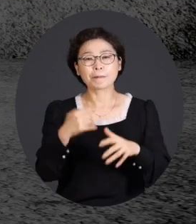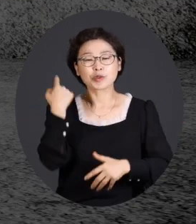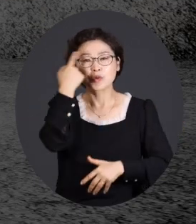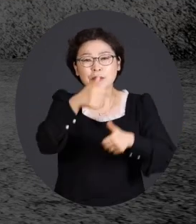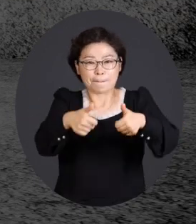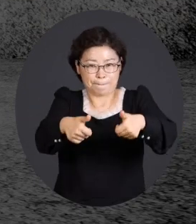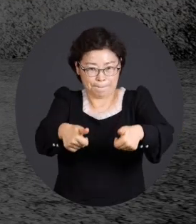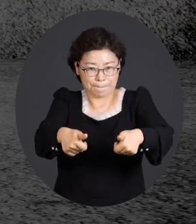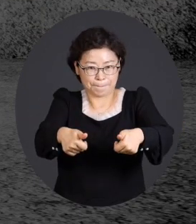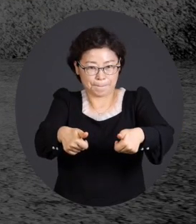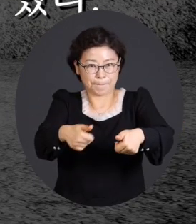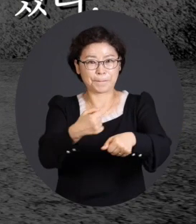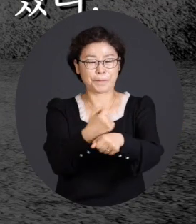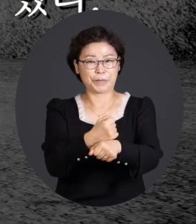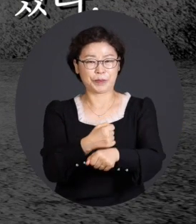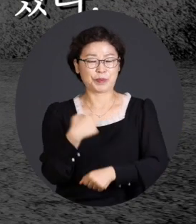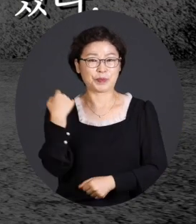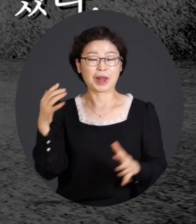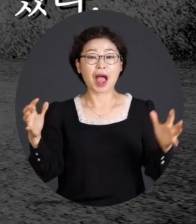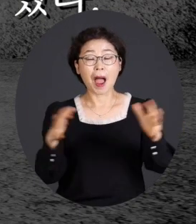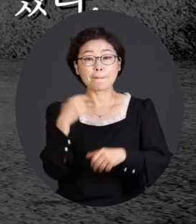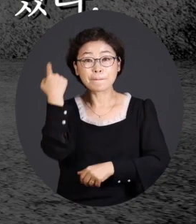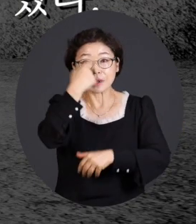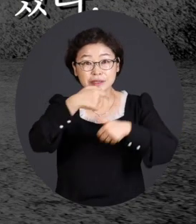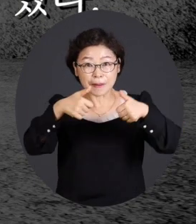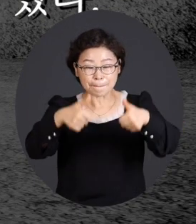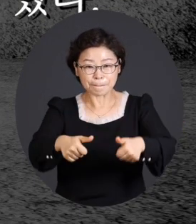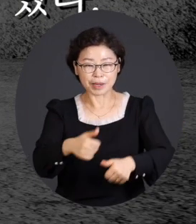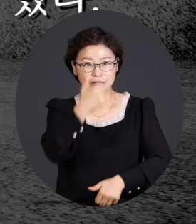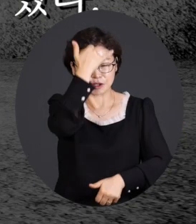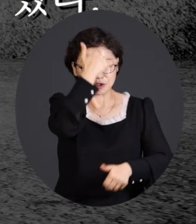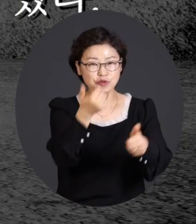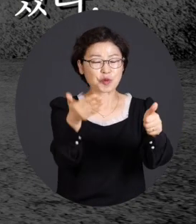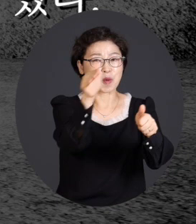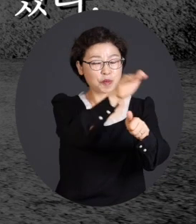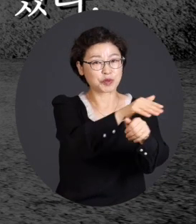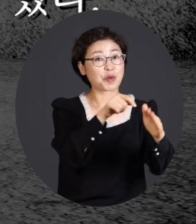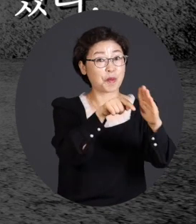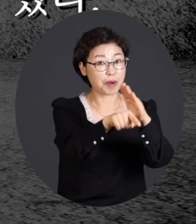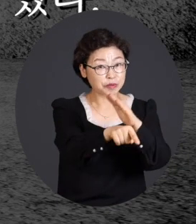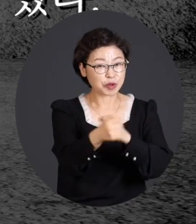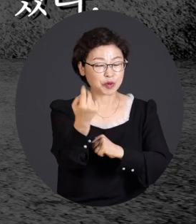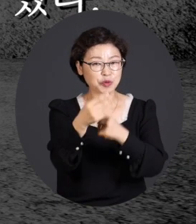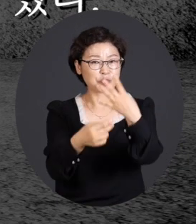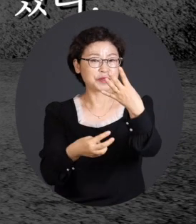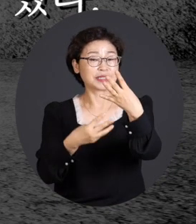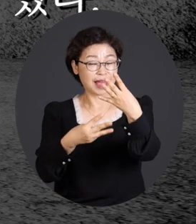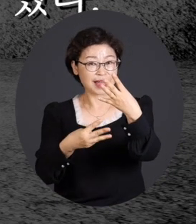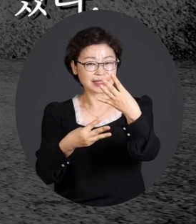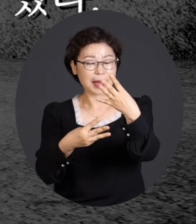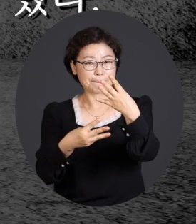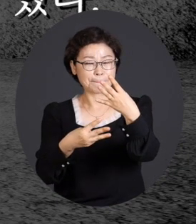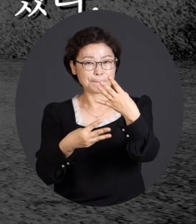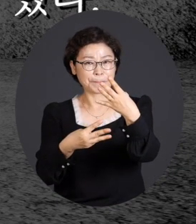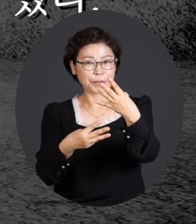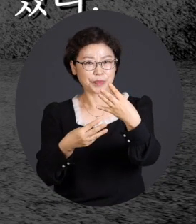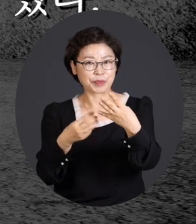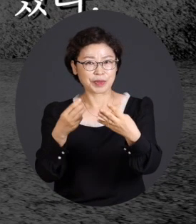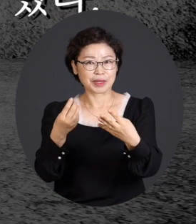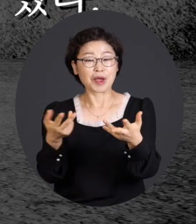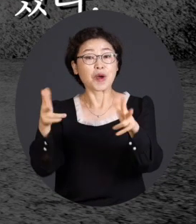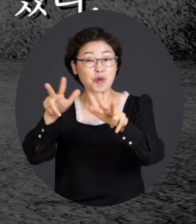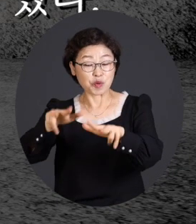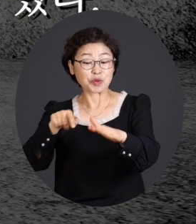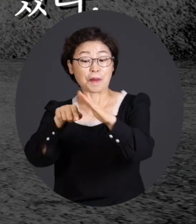이루어지기 시작했어요. 합동 참배라면 충현묘지도 가고 그다음에 4.3 희생자리 모여 있는 4.3 공원에도